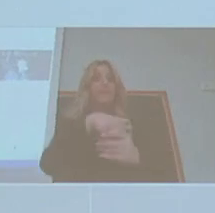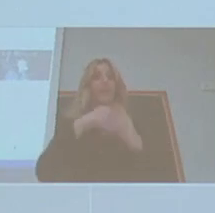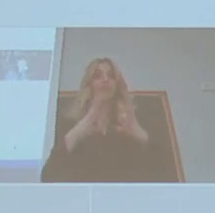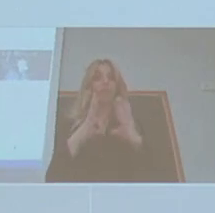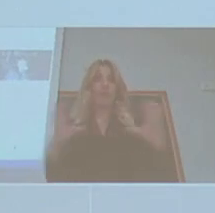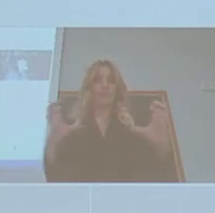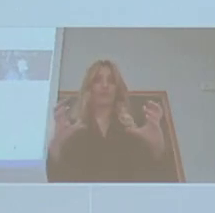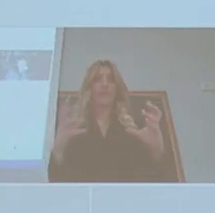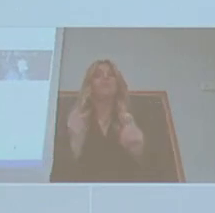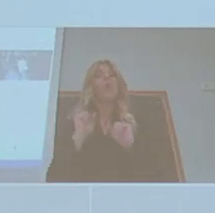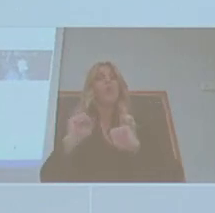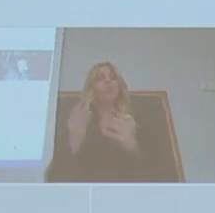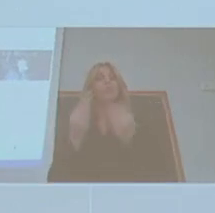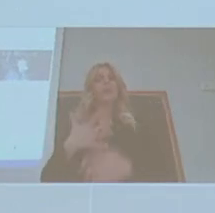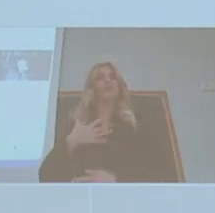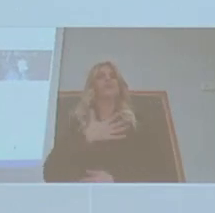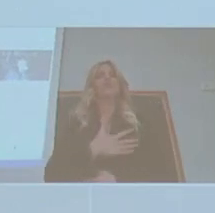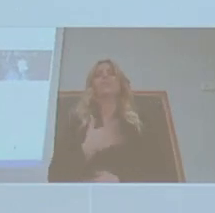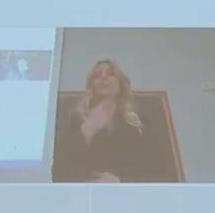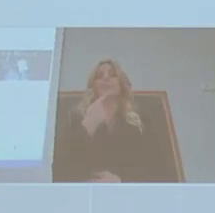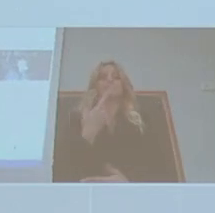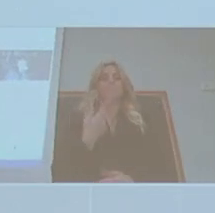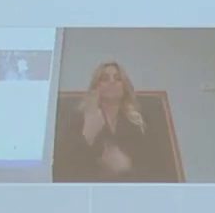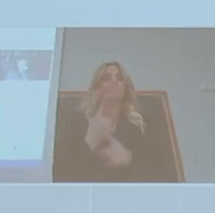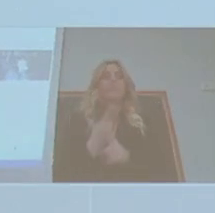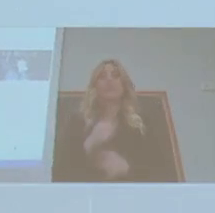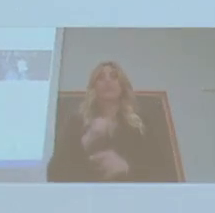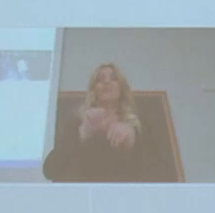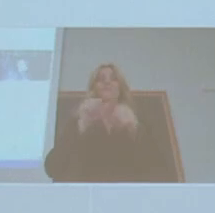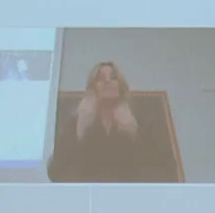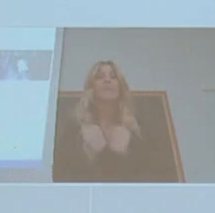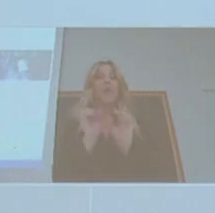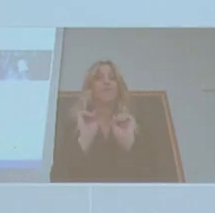può soddisfare le esigenze di formazione